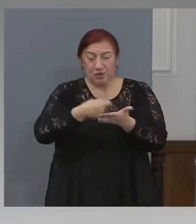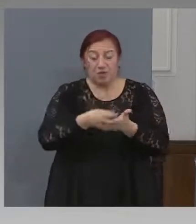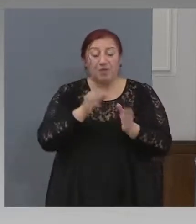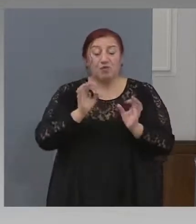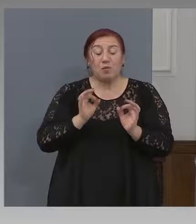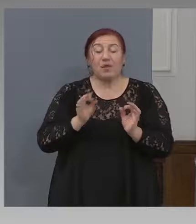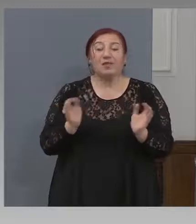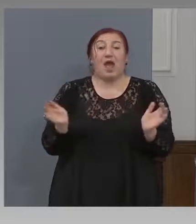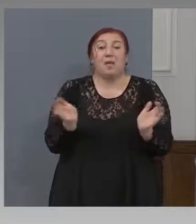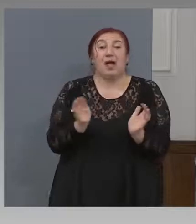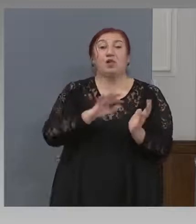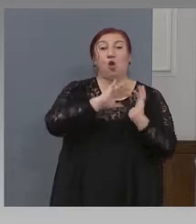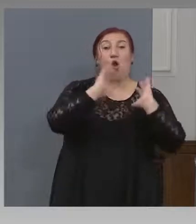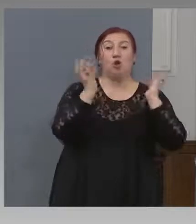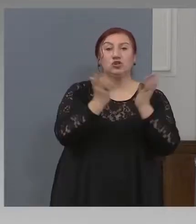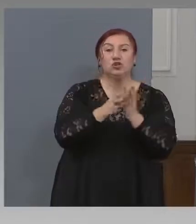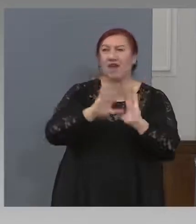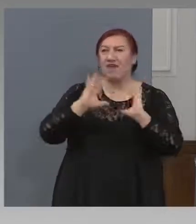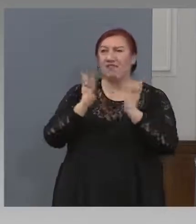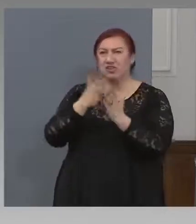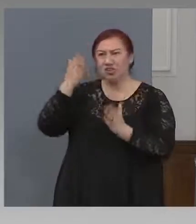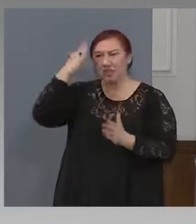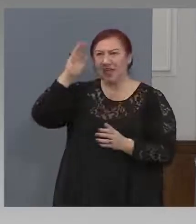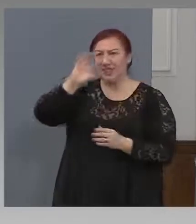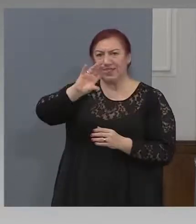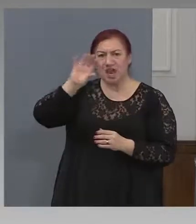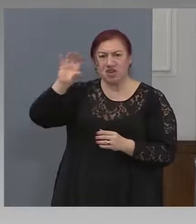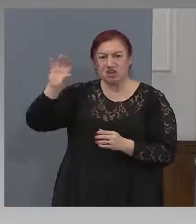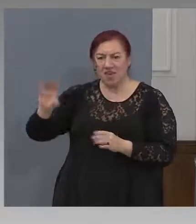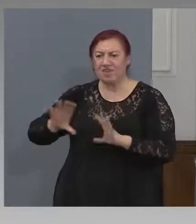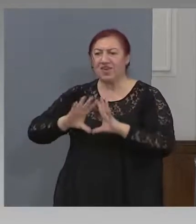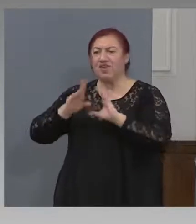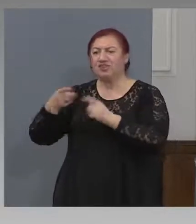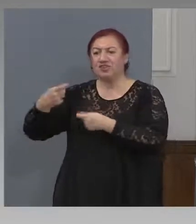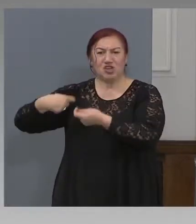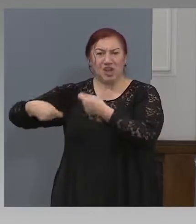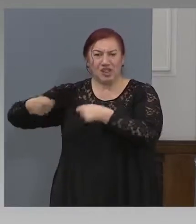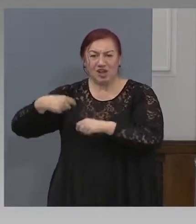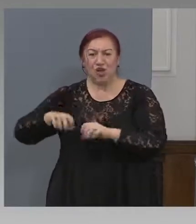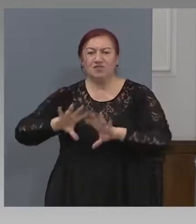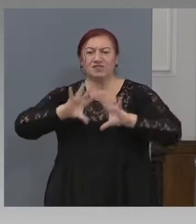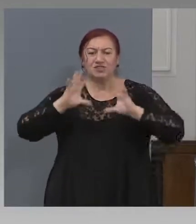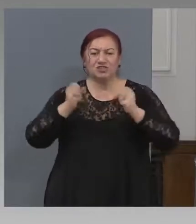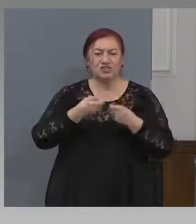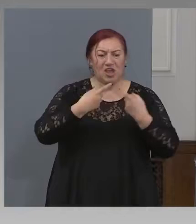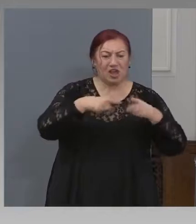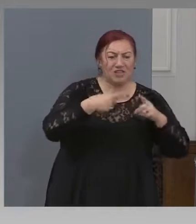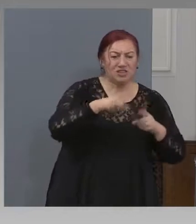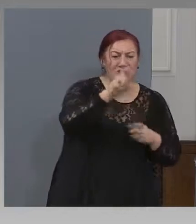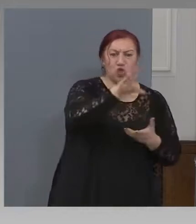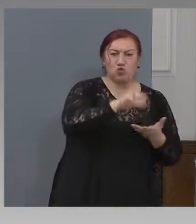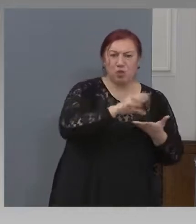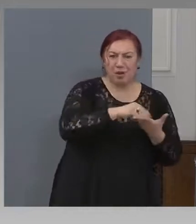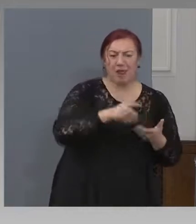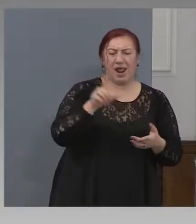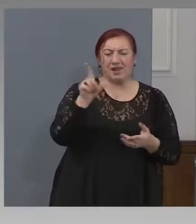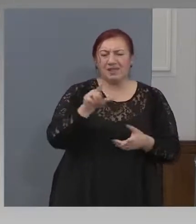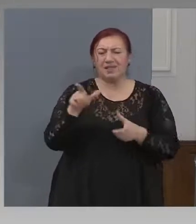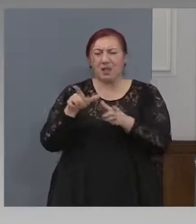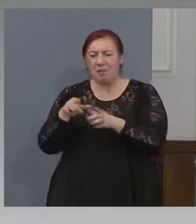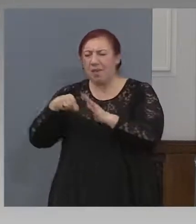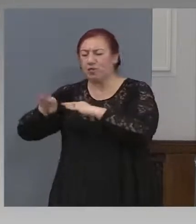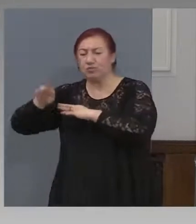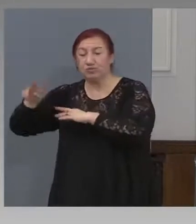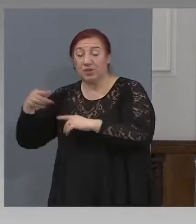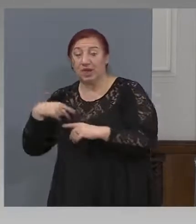количество, всички държави, всички търговци от всички вериги, за да го доставим. Нали разбирате какво прави